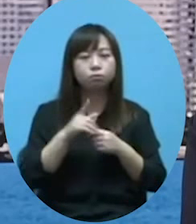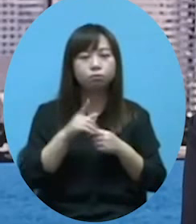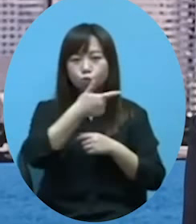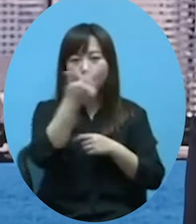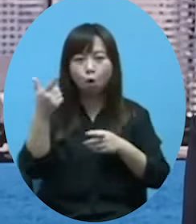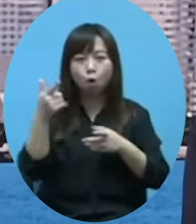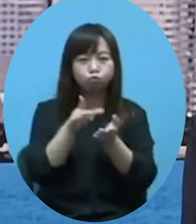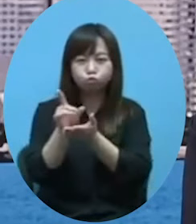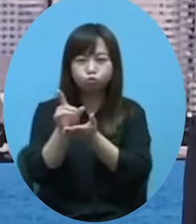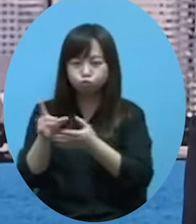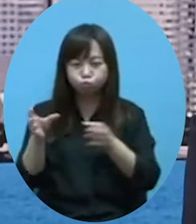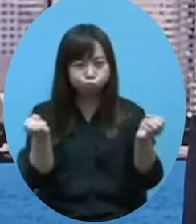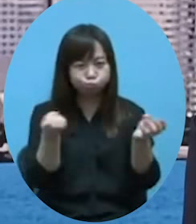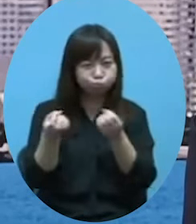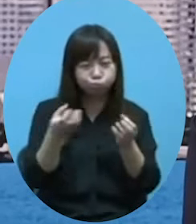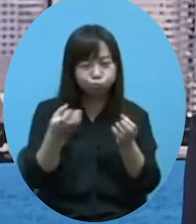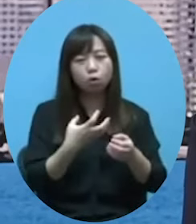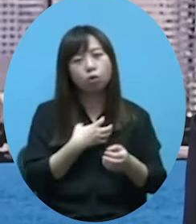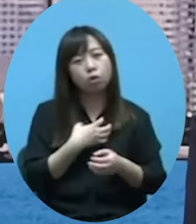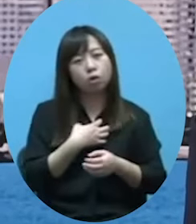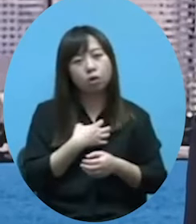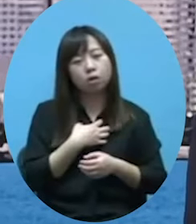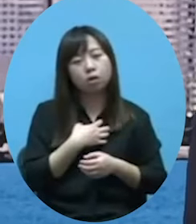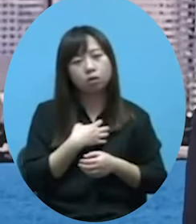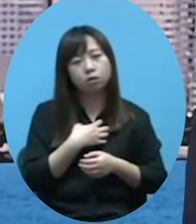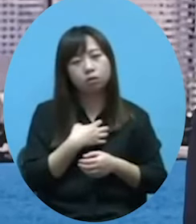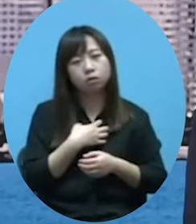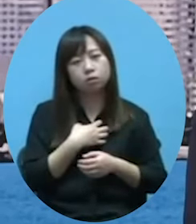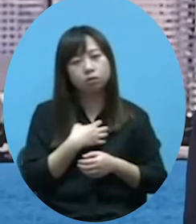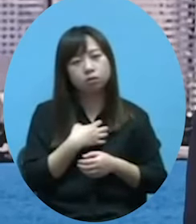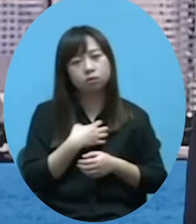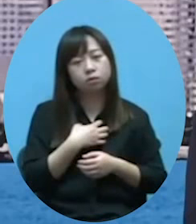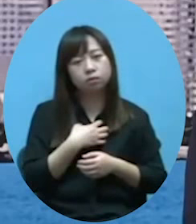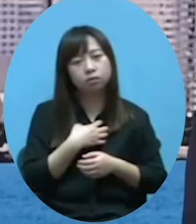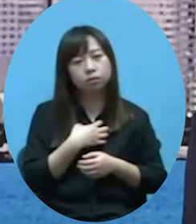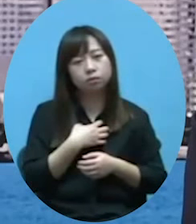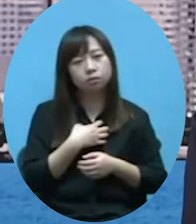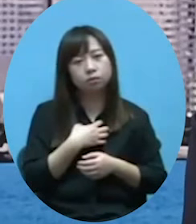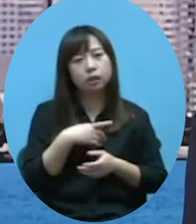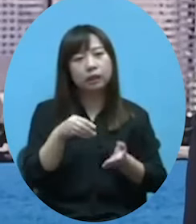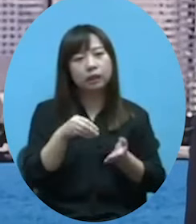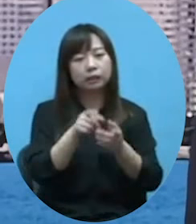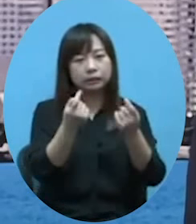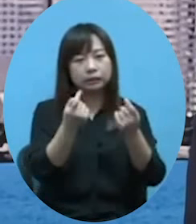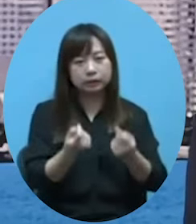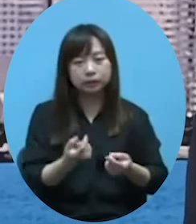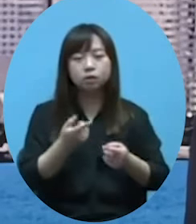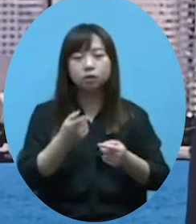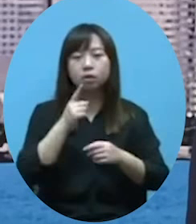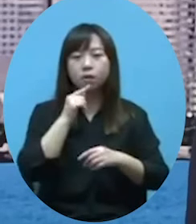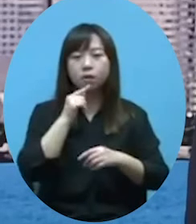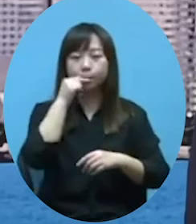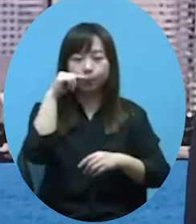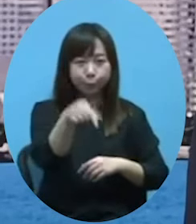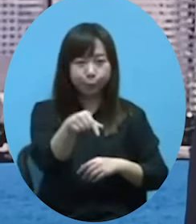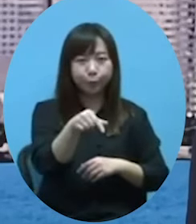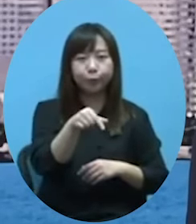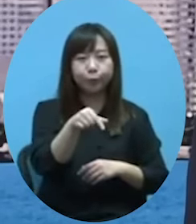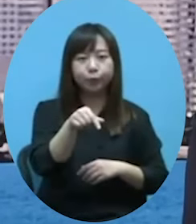過呢發覺可能用這個定義或者去形容這個